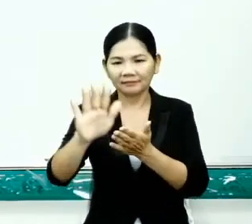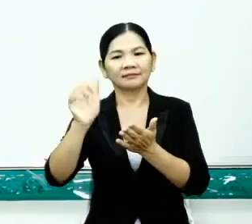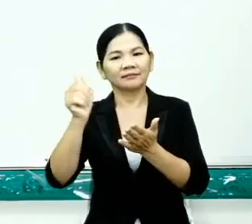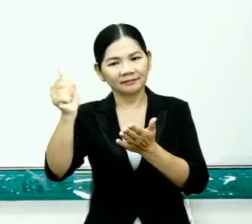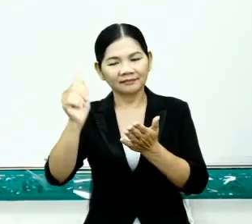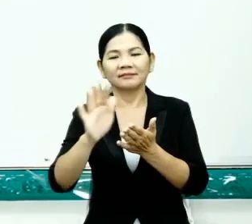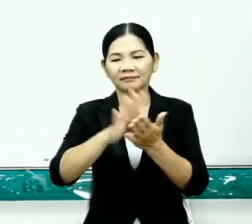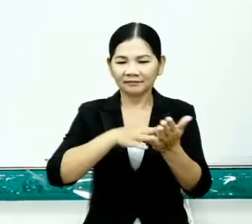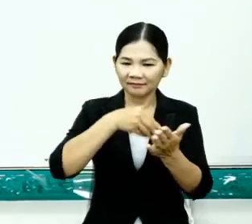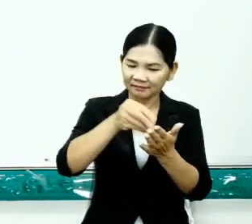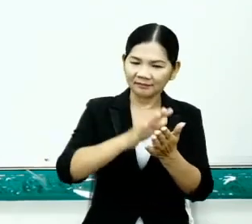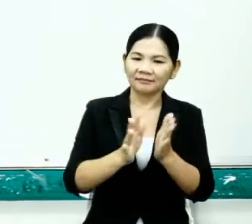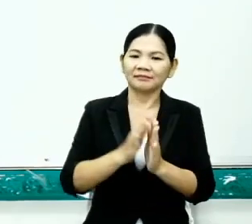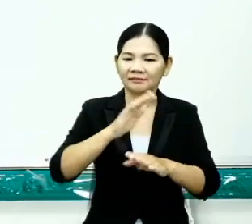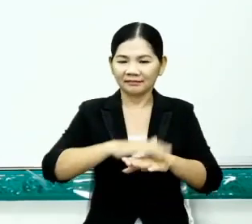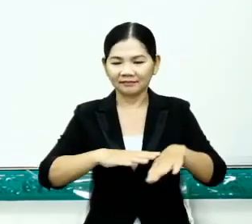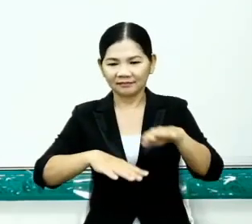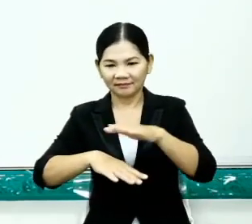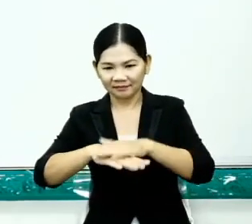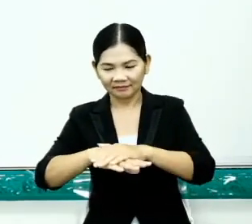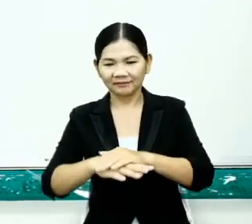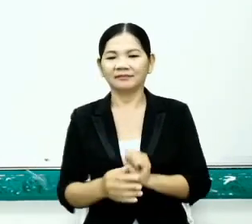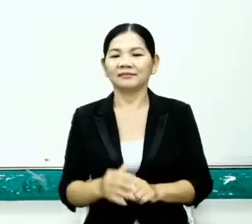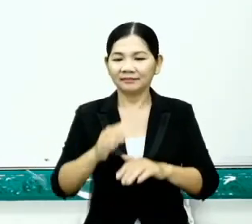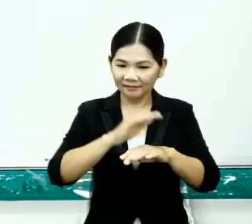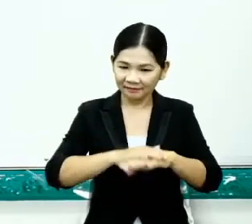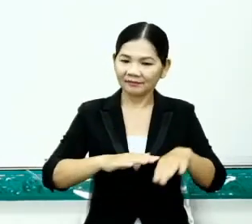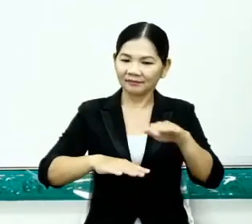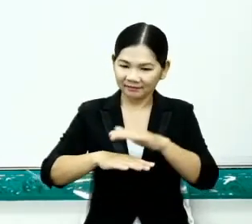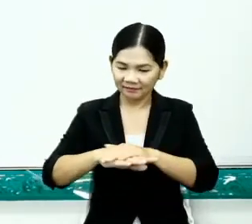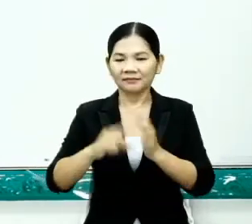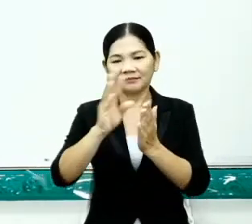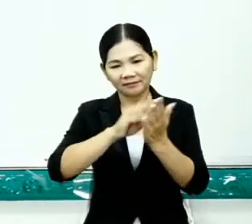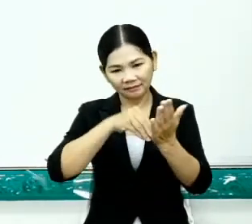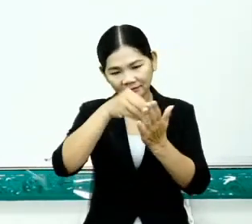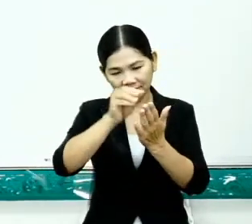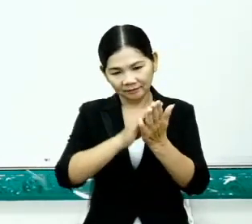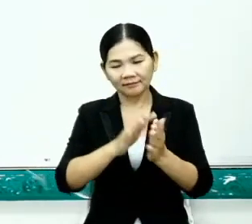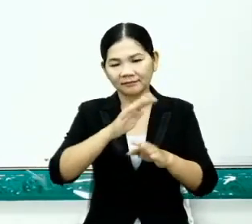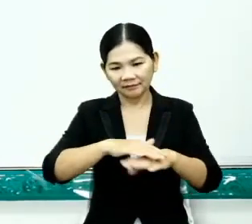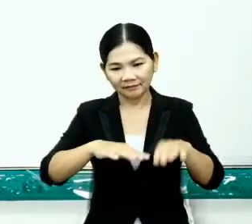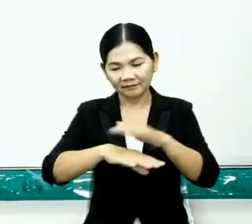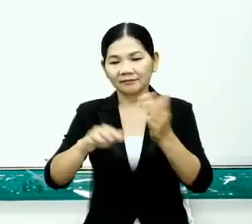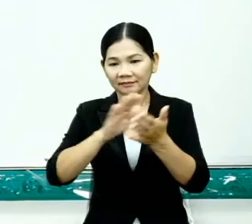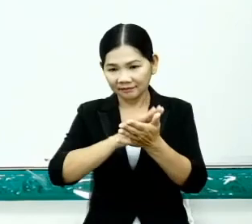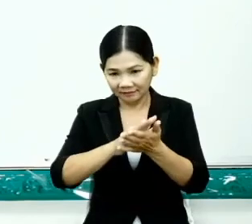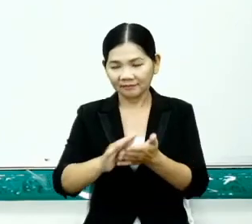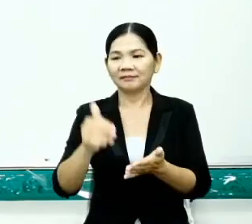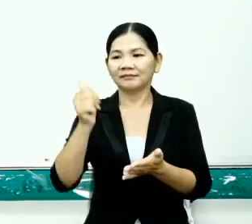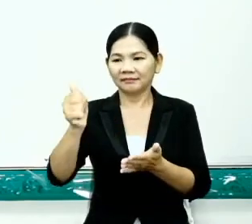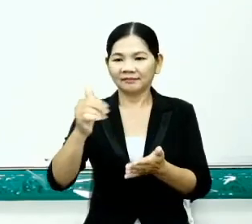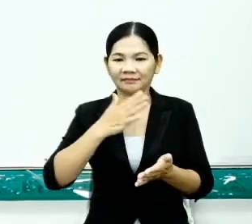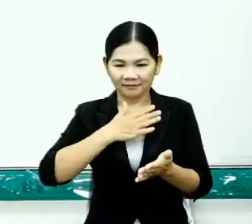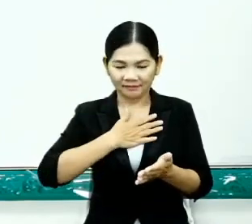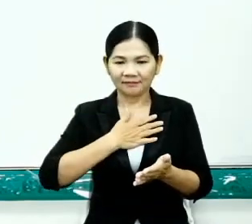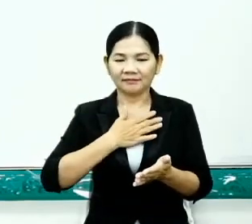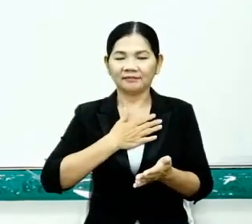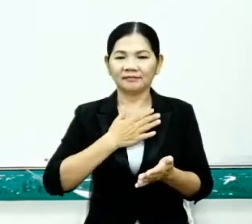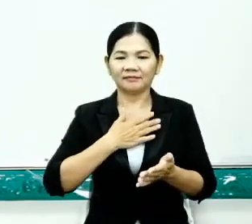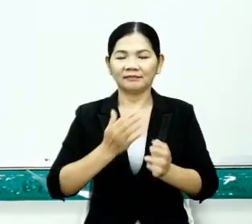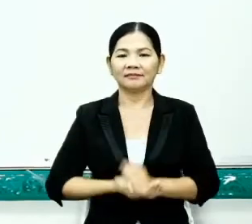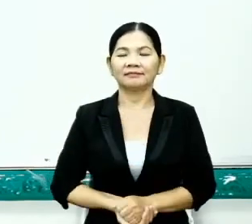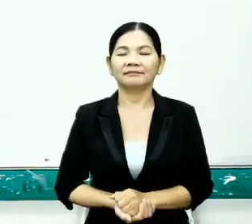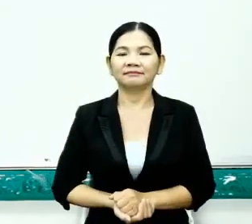តឆាយអើងអើយដោយសារសាដៃខ្ញុំផាត់ពណ៌ស្រងឆាតឆាយអើងអើយដោយសារ